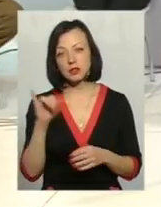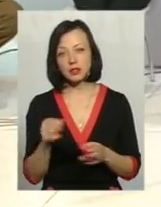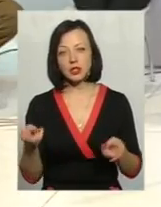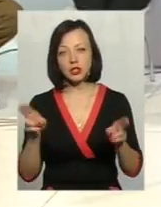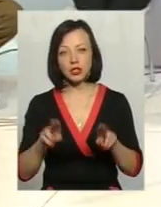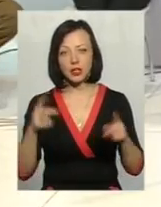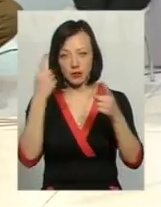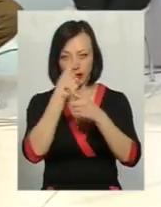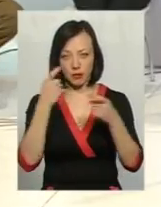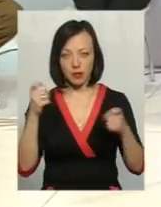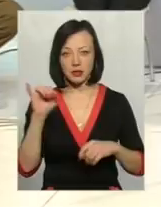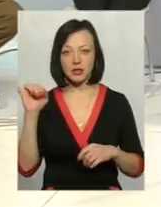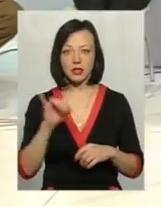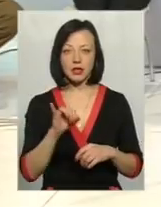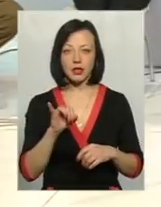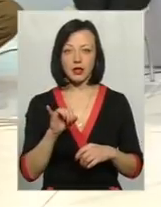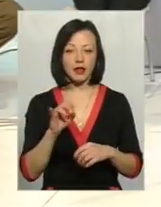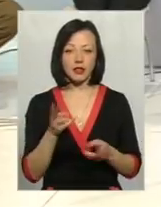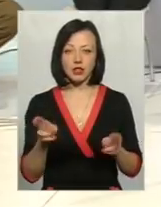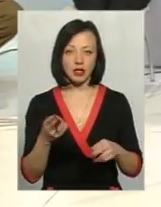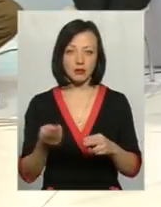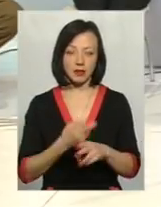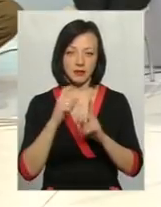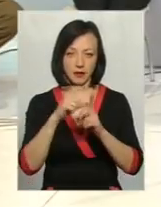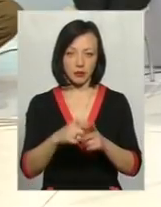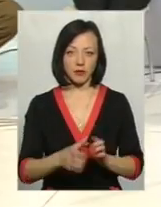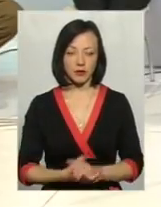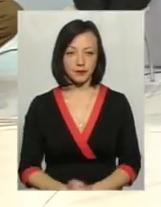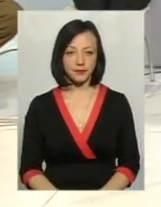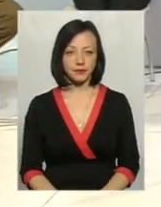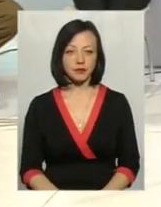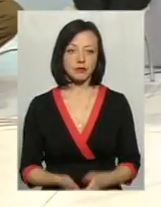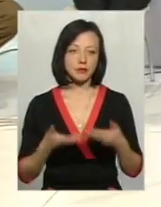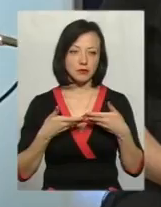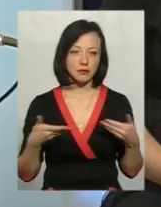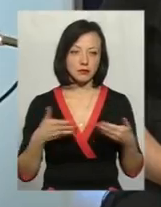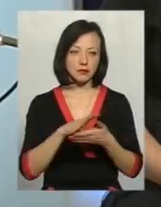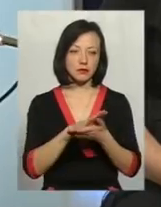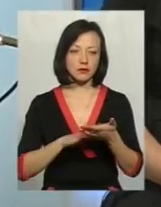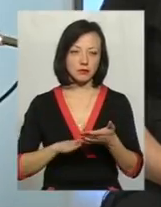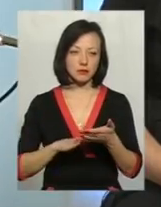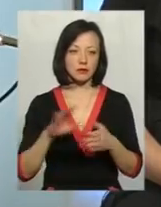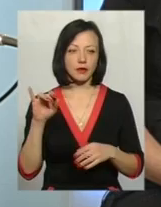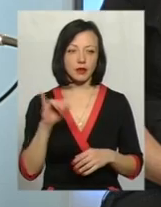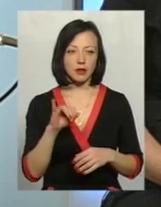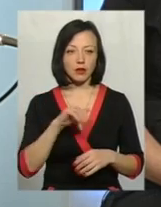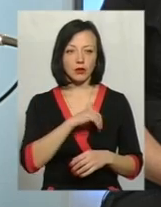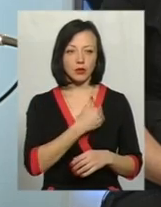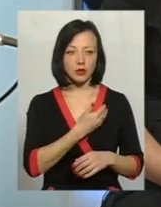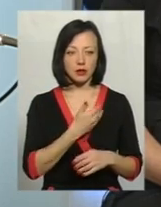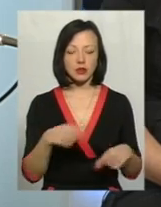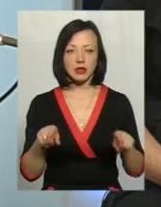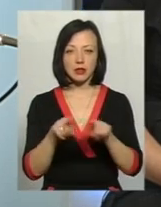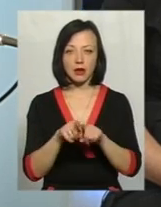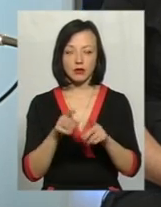залишайте інформацію, і ви не залишитесь без відповіді. Ось, а ми продовжуємо далі. І хотілося б також з